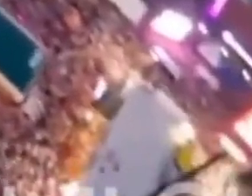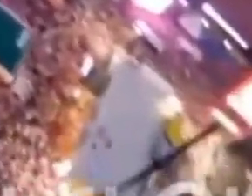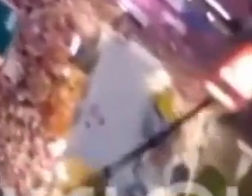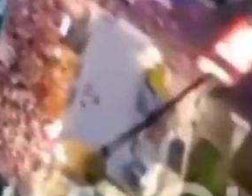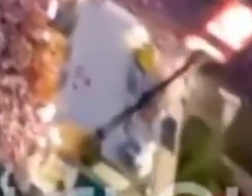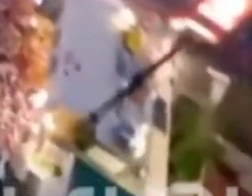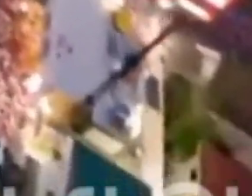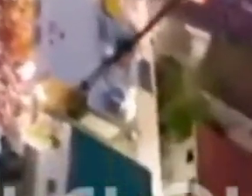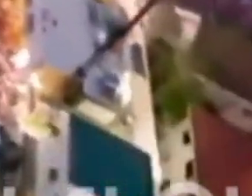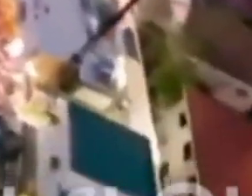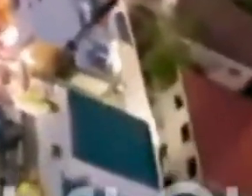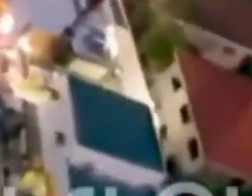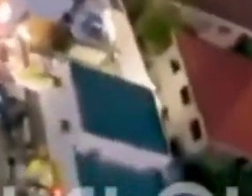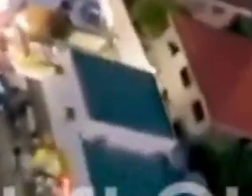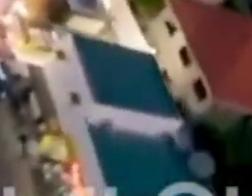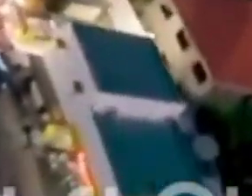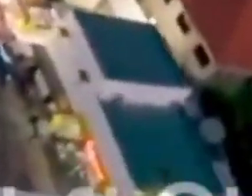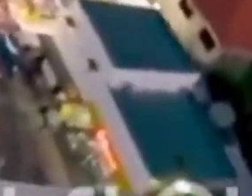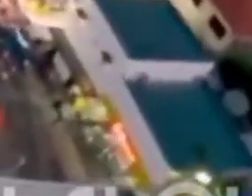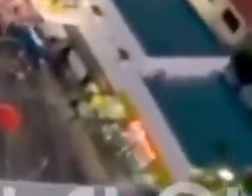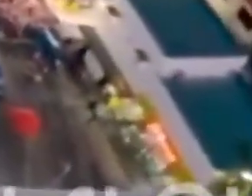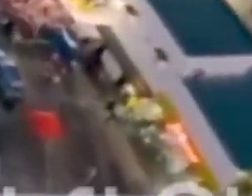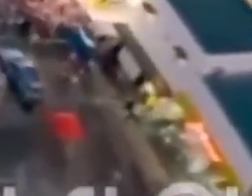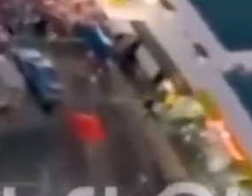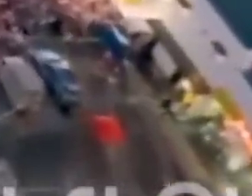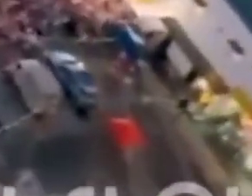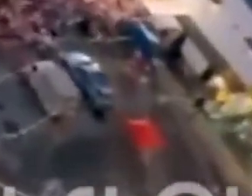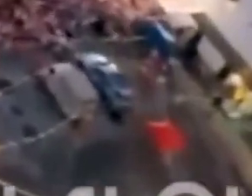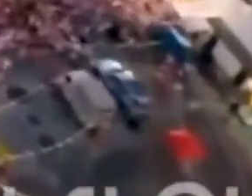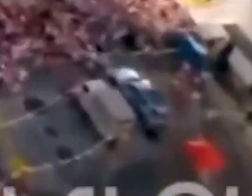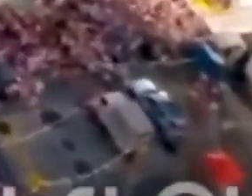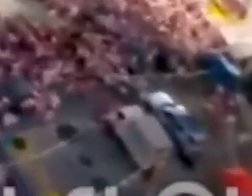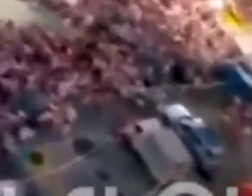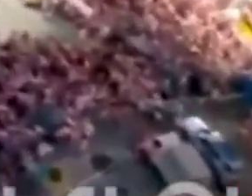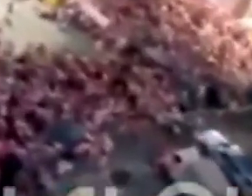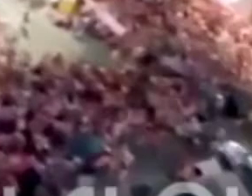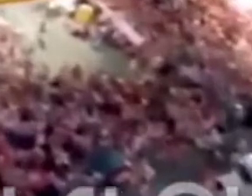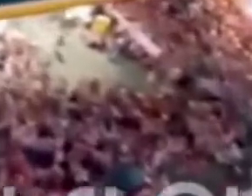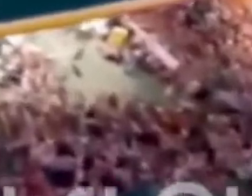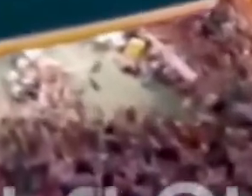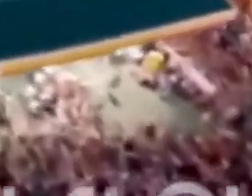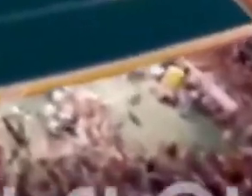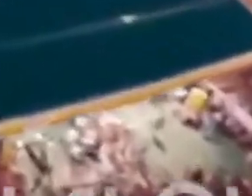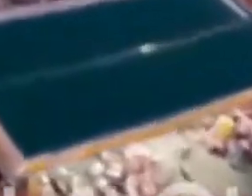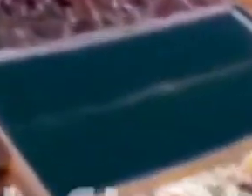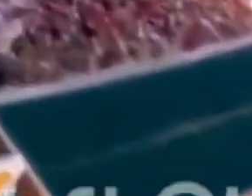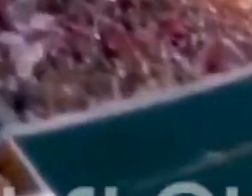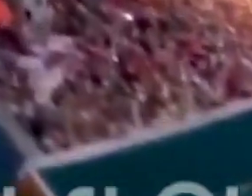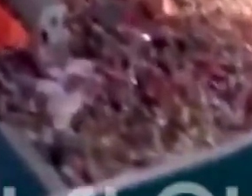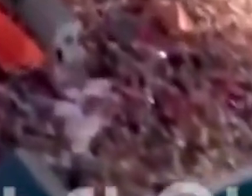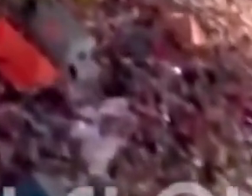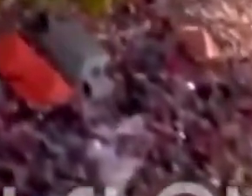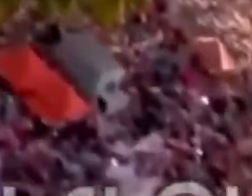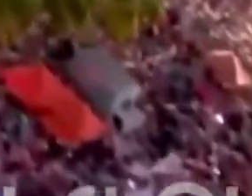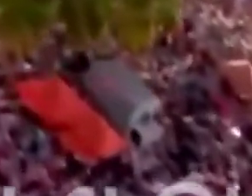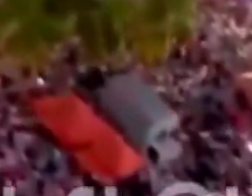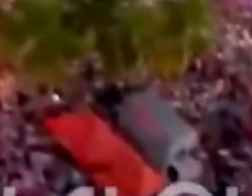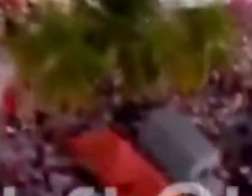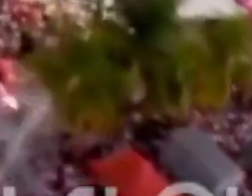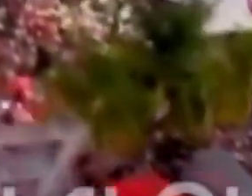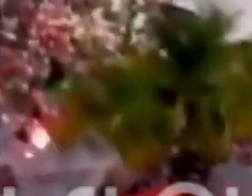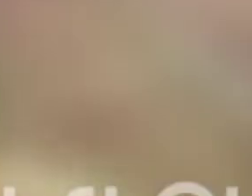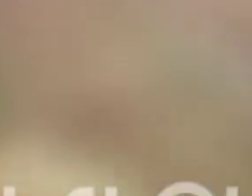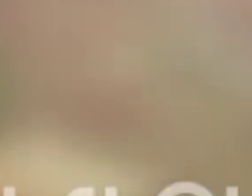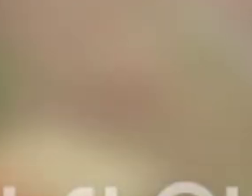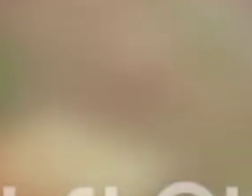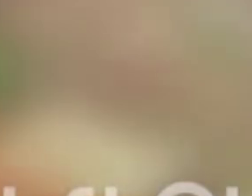you already know. Turn that to gains, let my money show. I've got these things that I can't let go. Watch